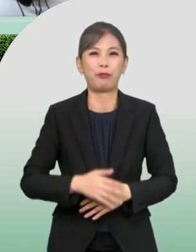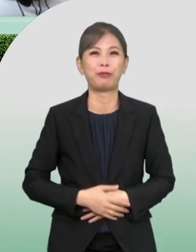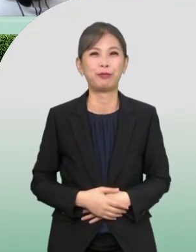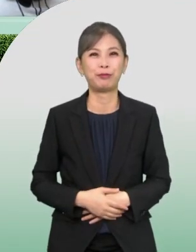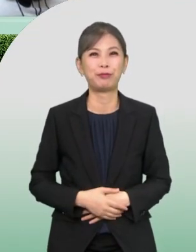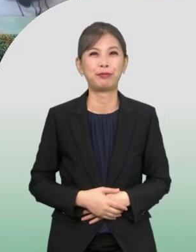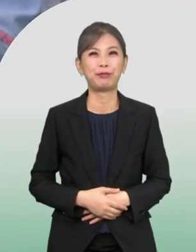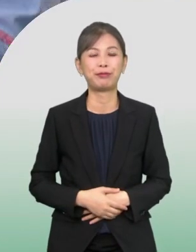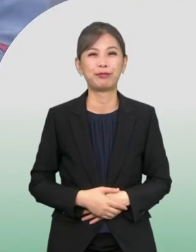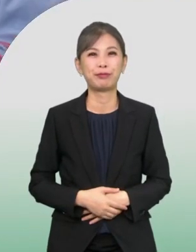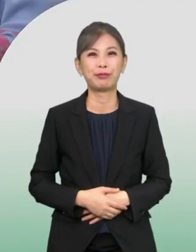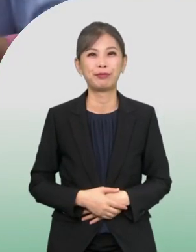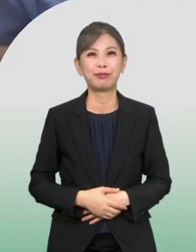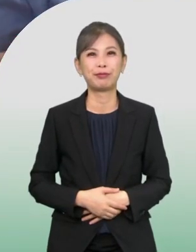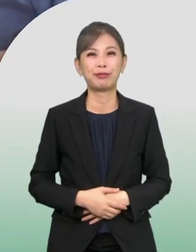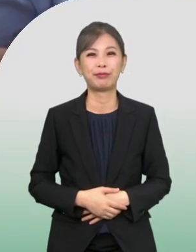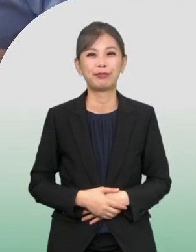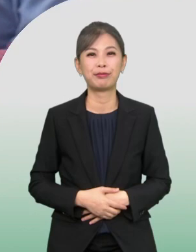享。